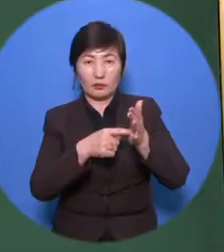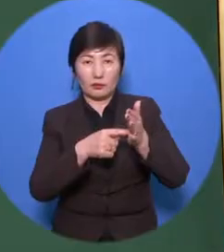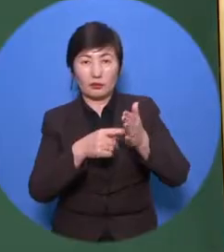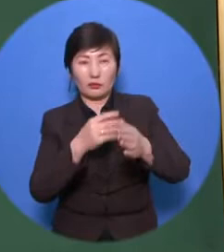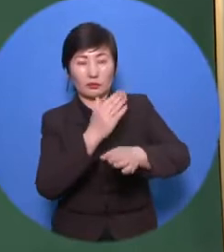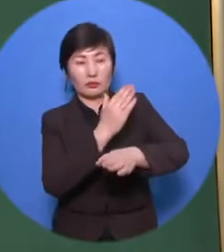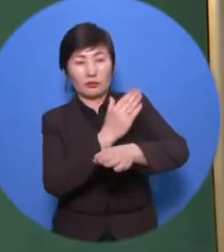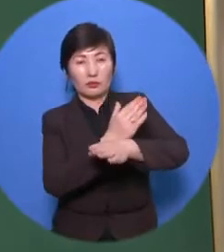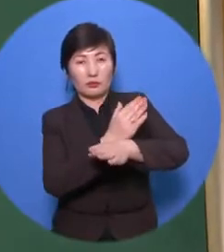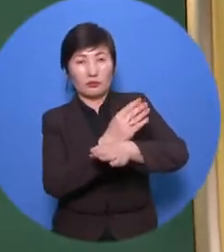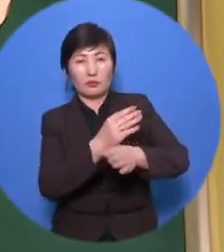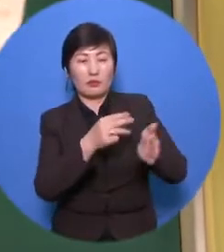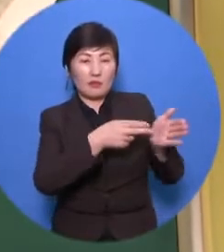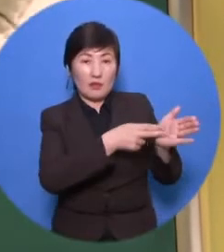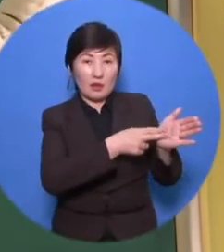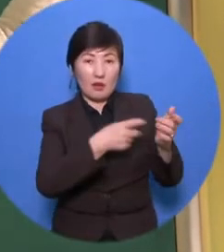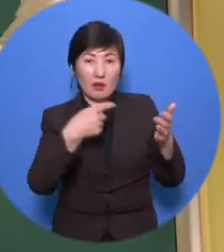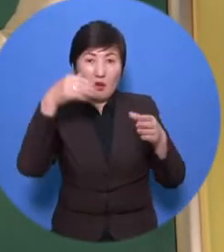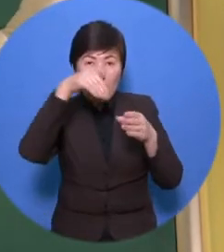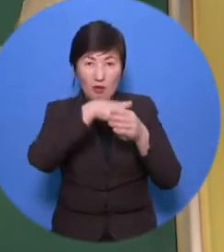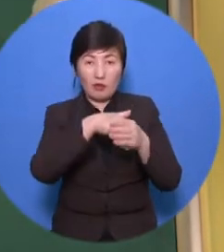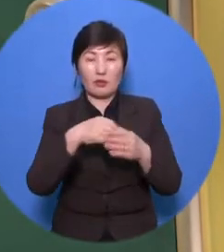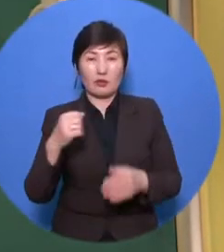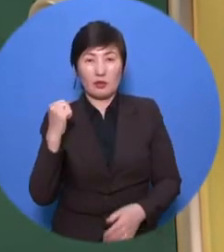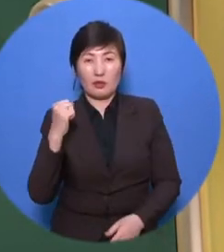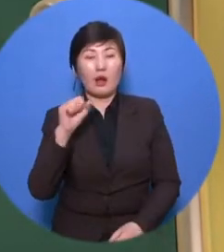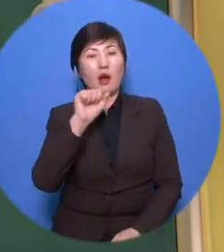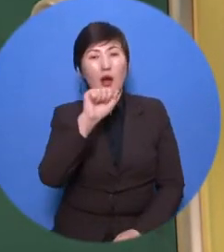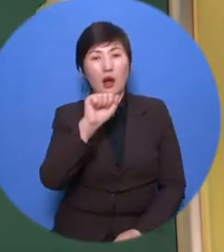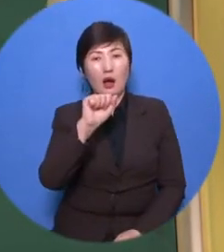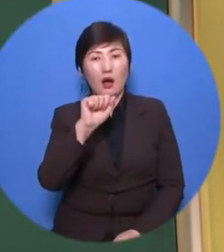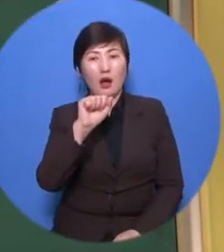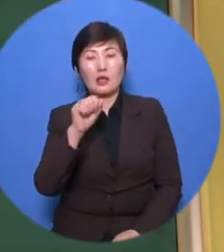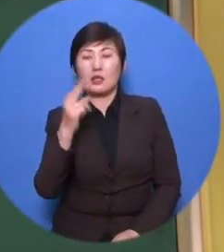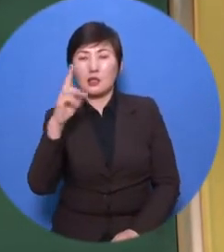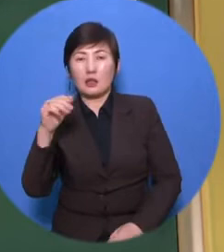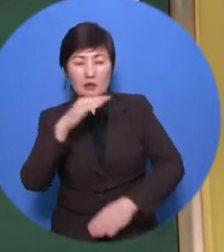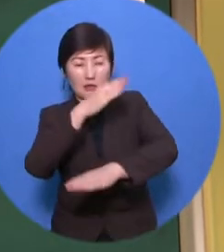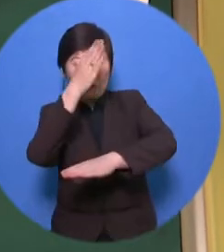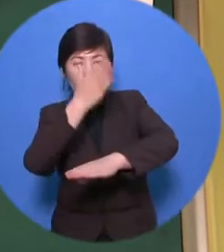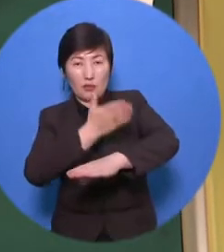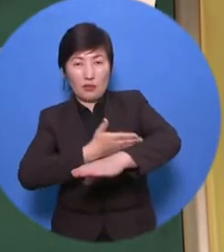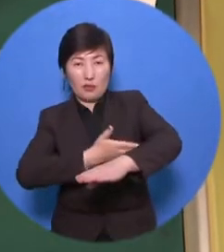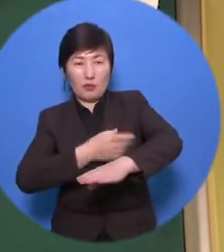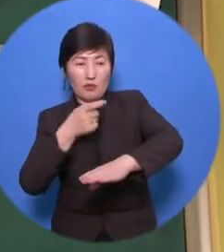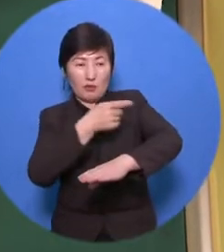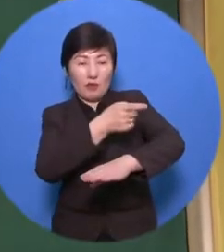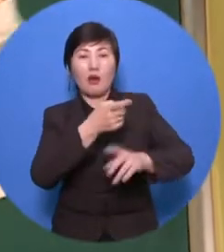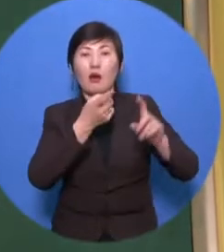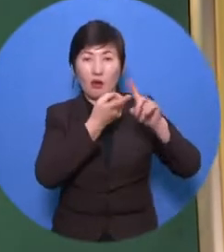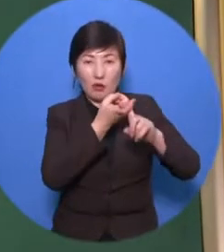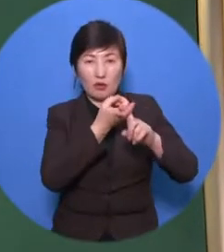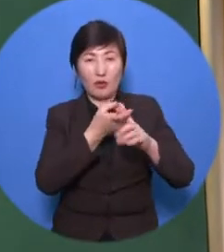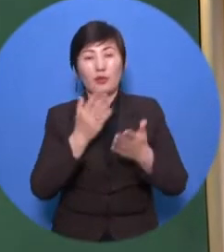гэсэн тэгштгэлийг хангаж байгаа тул а цэг маань тухайн шулуун дээр оршино гэдгийг ойлгож